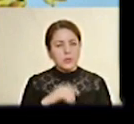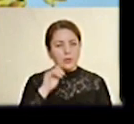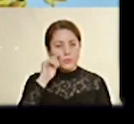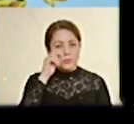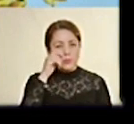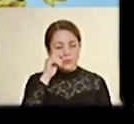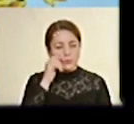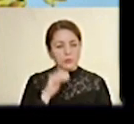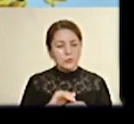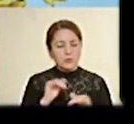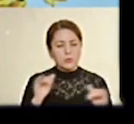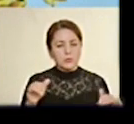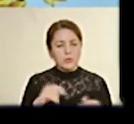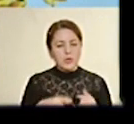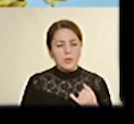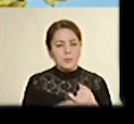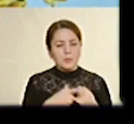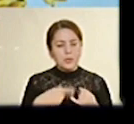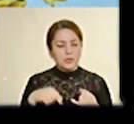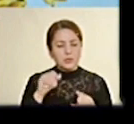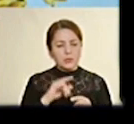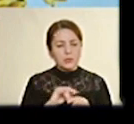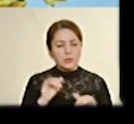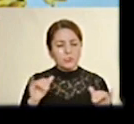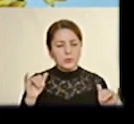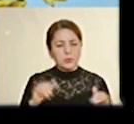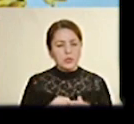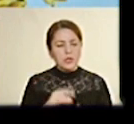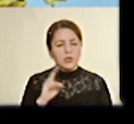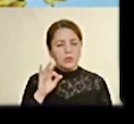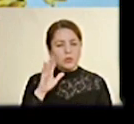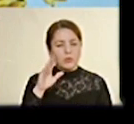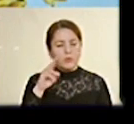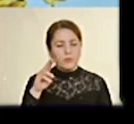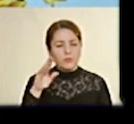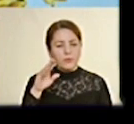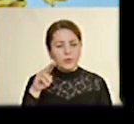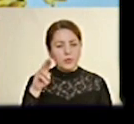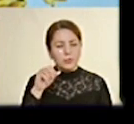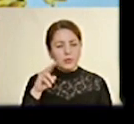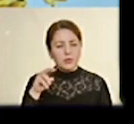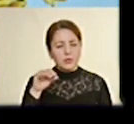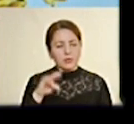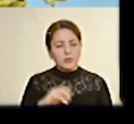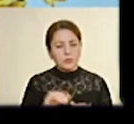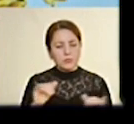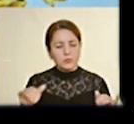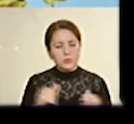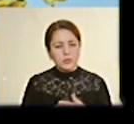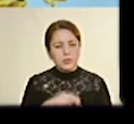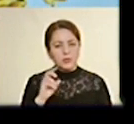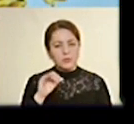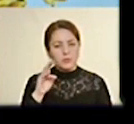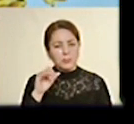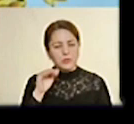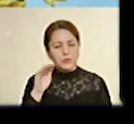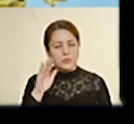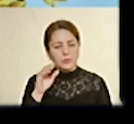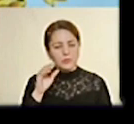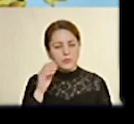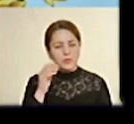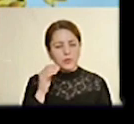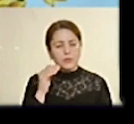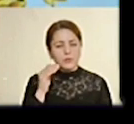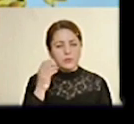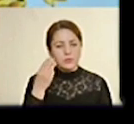ko'payish, bargidan ko'payish, novdasidan ko'payish. Demak, binafsha, tol